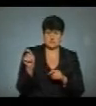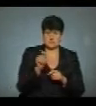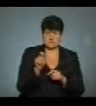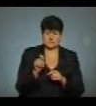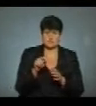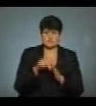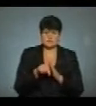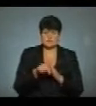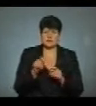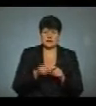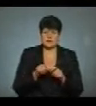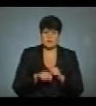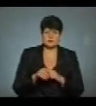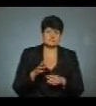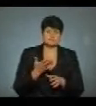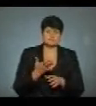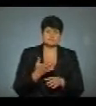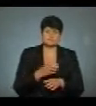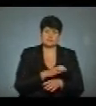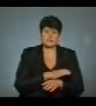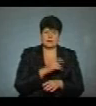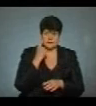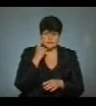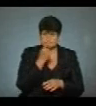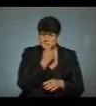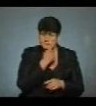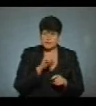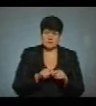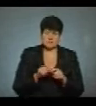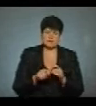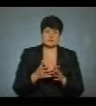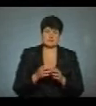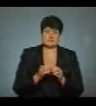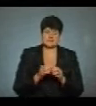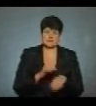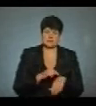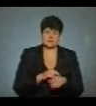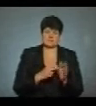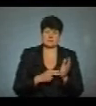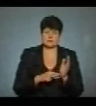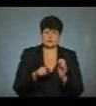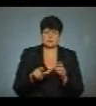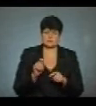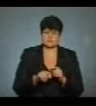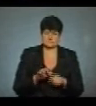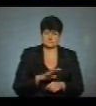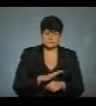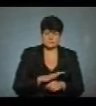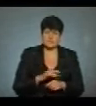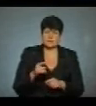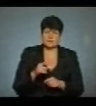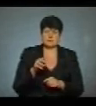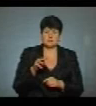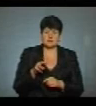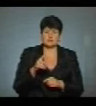вимірюють внутрішньоочний тиск. Станом на 10-ту годину обстежили понад 70 пацієнтів, каже медсестра Світлана Голодюк. Тернополянину Михайлу